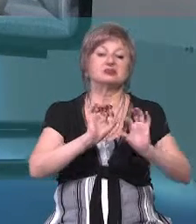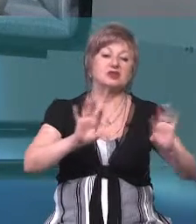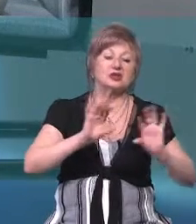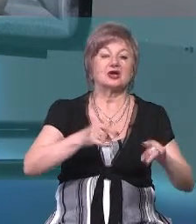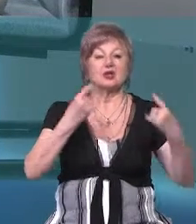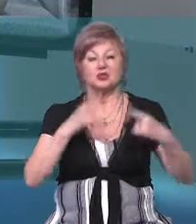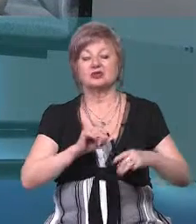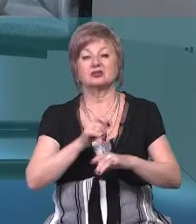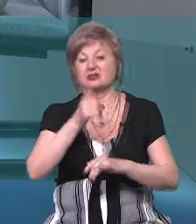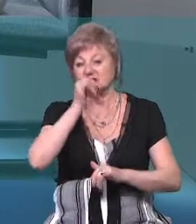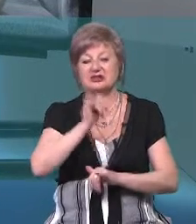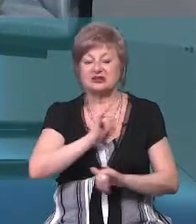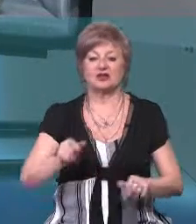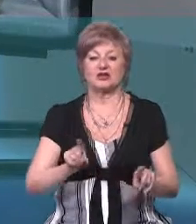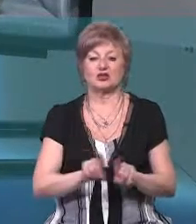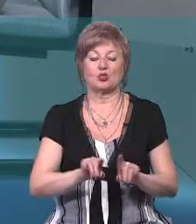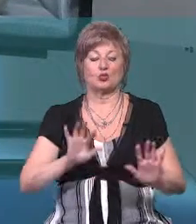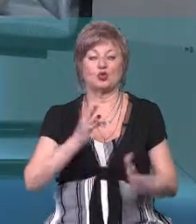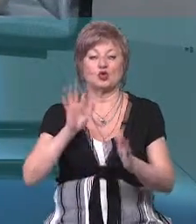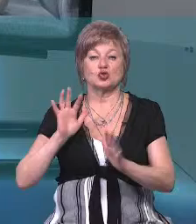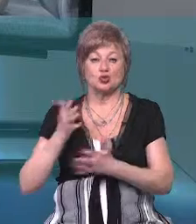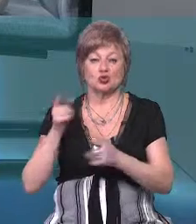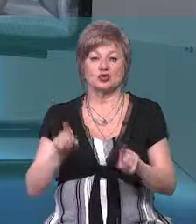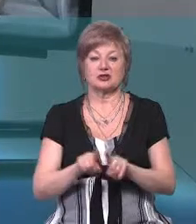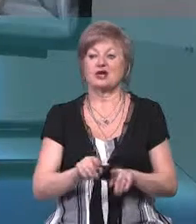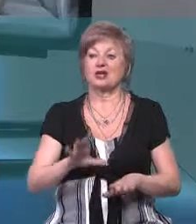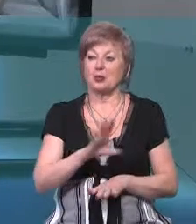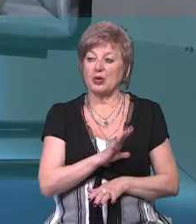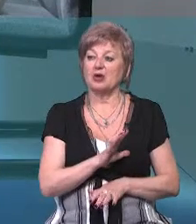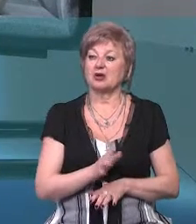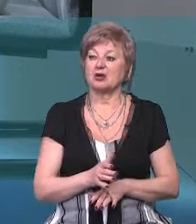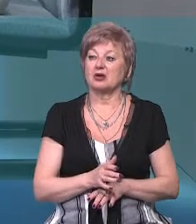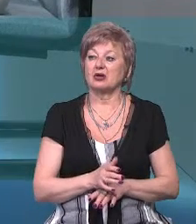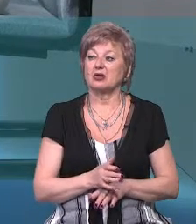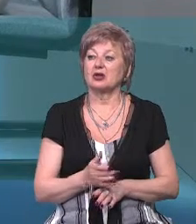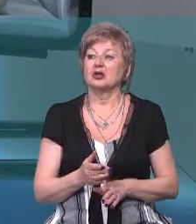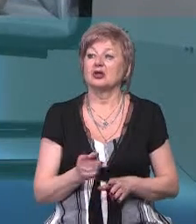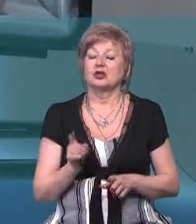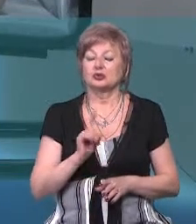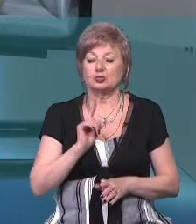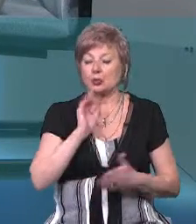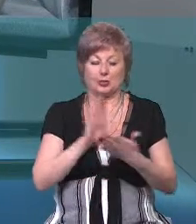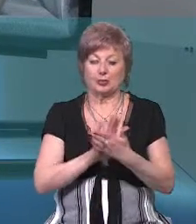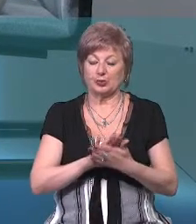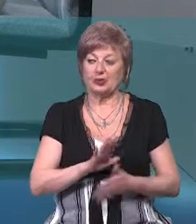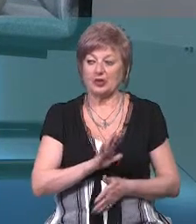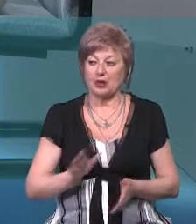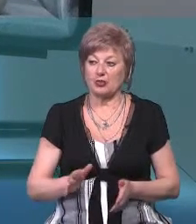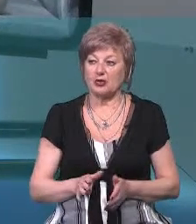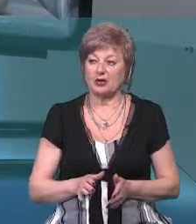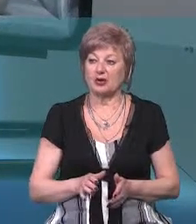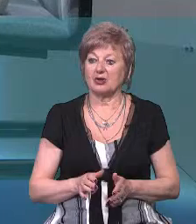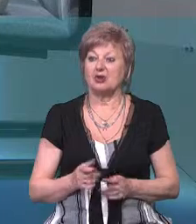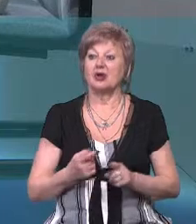не давати, щоб ті випадки, як казала наша гостя, залишалися у тіні. Я зрозуміла вашу думку, пані Тетяно.